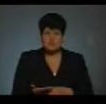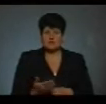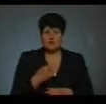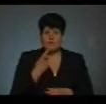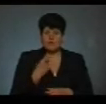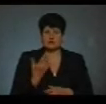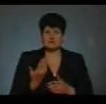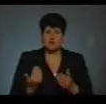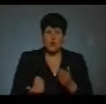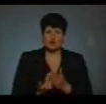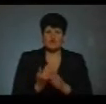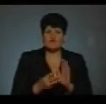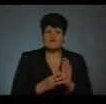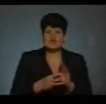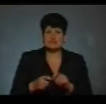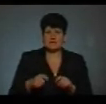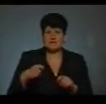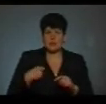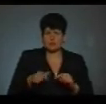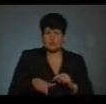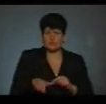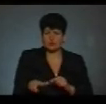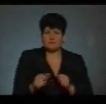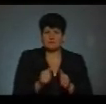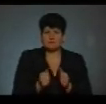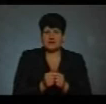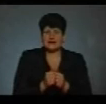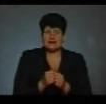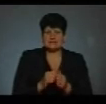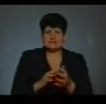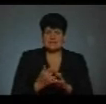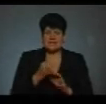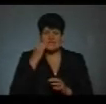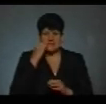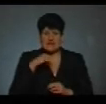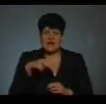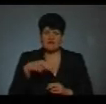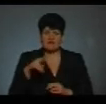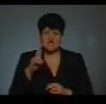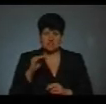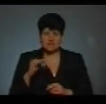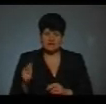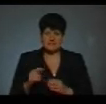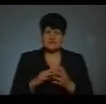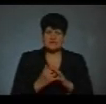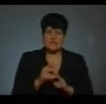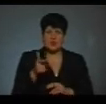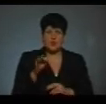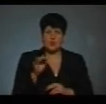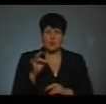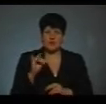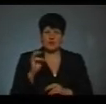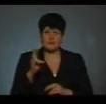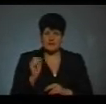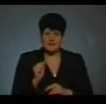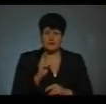словами, оновлюють 8 кілометрів автошляху поблизу села Старий Вишнівець, селища Вишнівець Березького району та села Горенка Кременецького району.